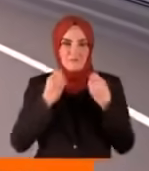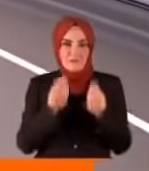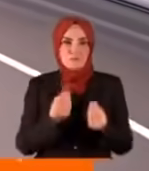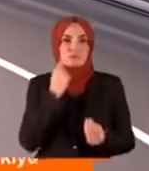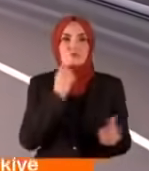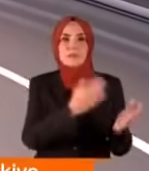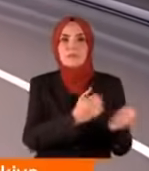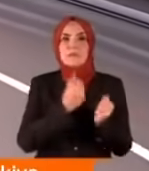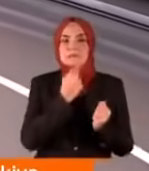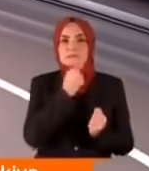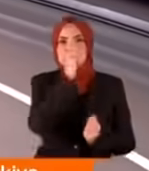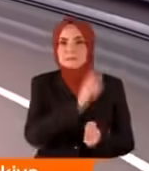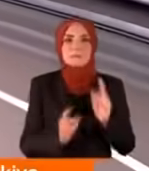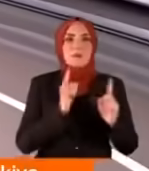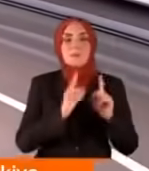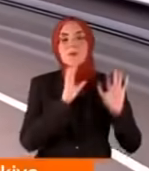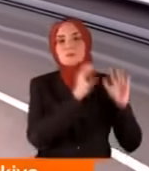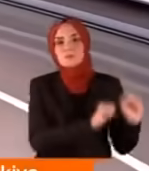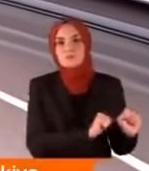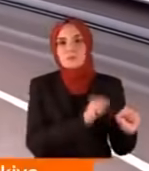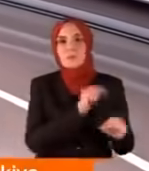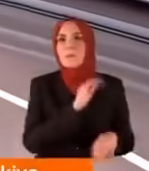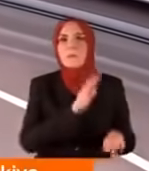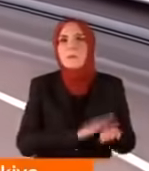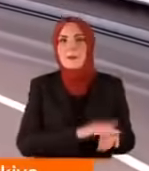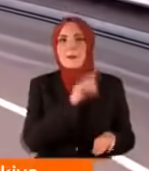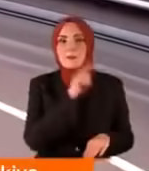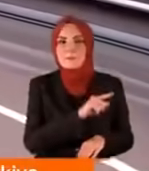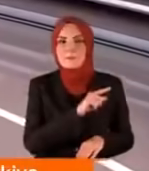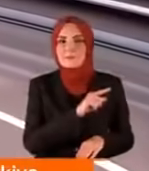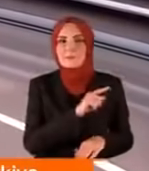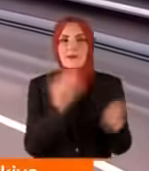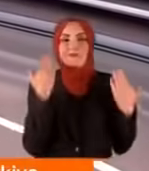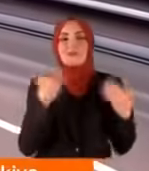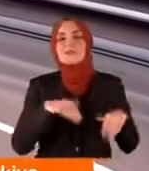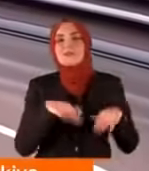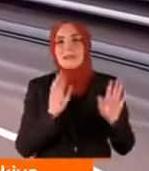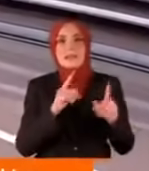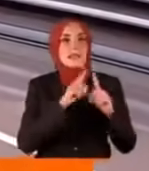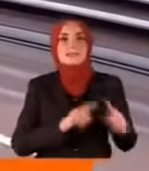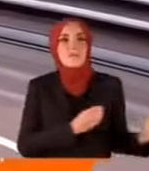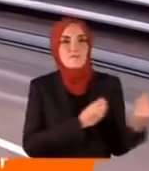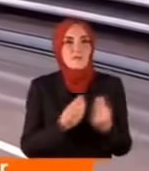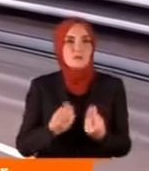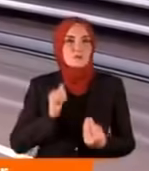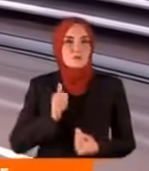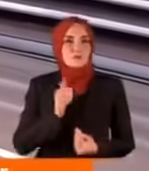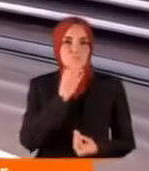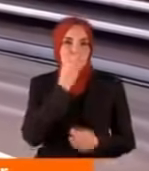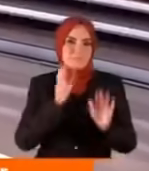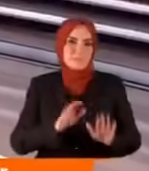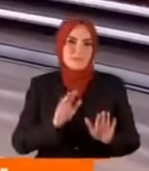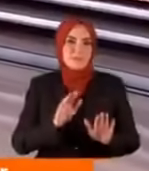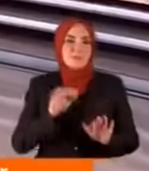tarafından tutuklandı. Yani yaptıkları yanına kar kalmadı. Şimdi hesap vereceği günü bekliyor. Bugün gelen bir ihbar emniyeti